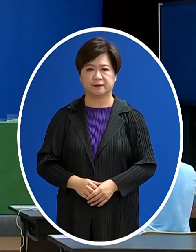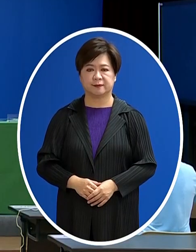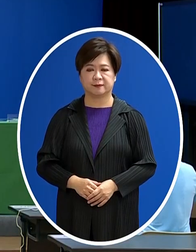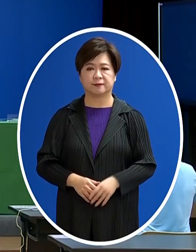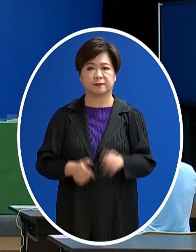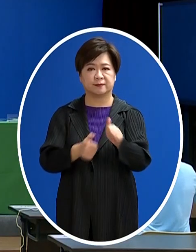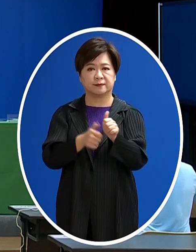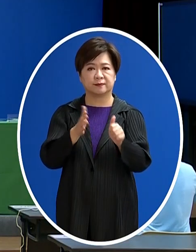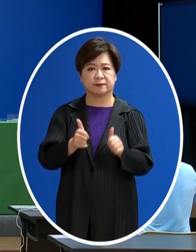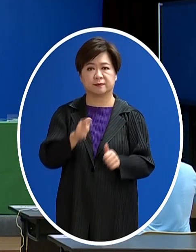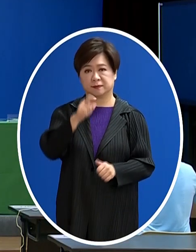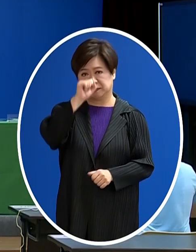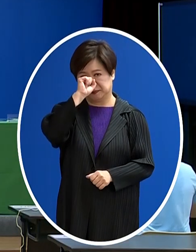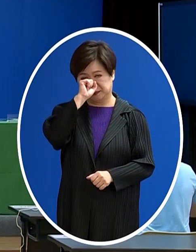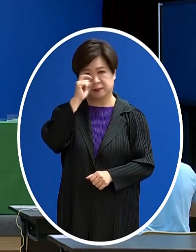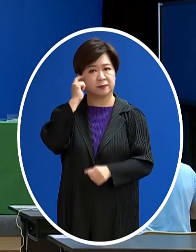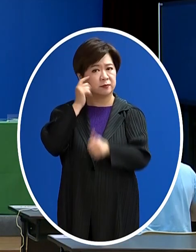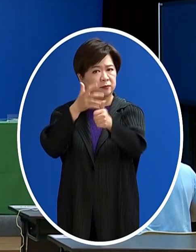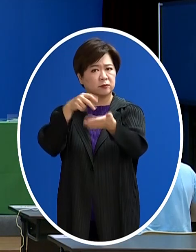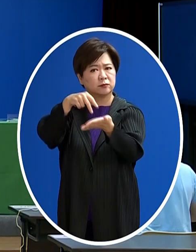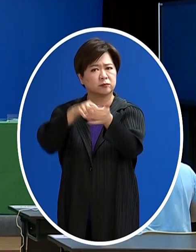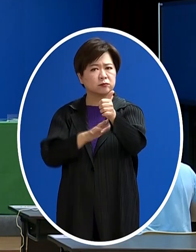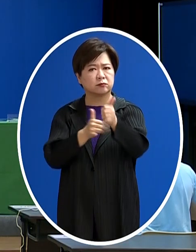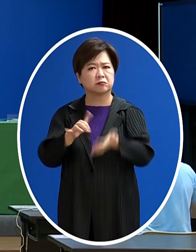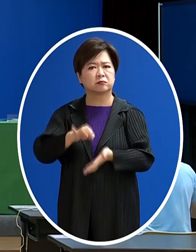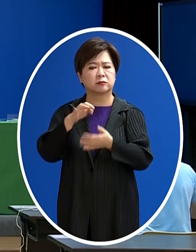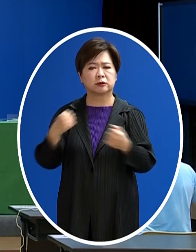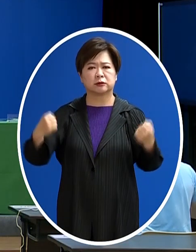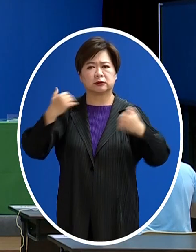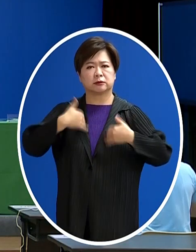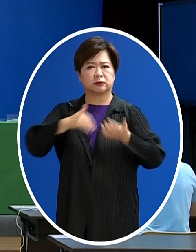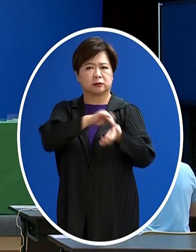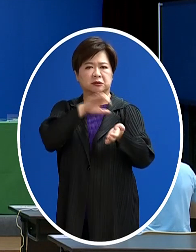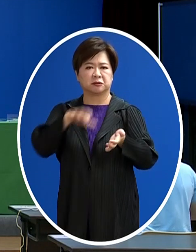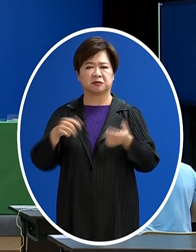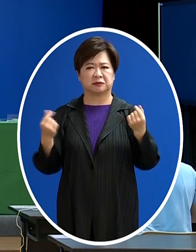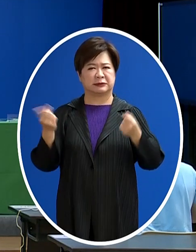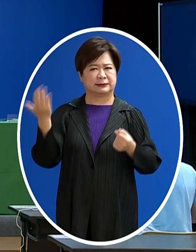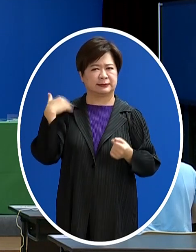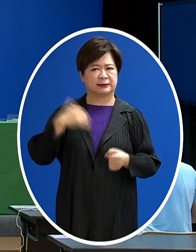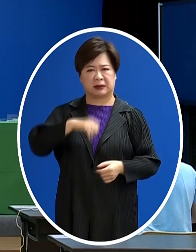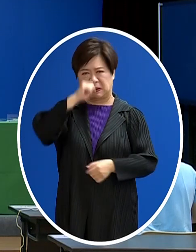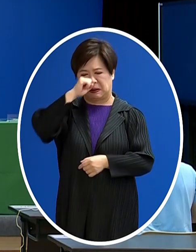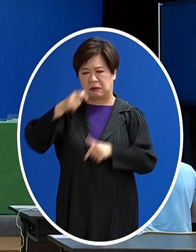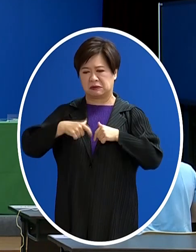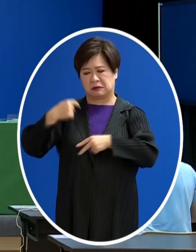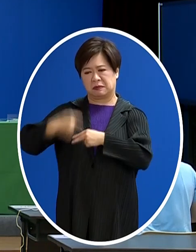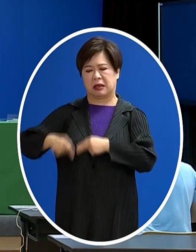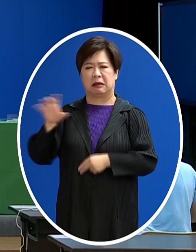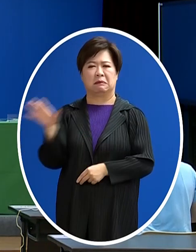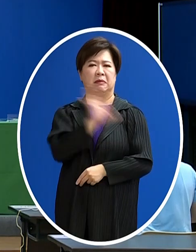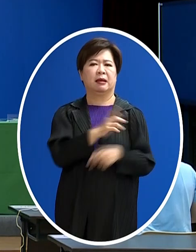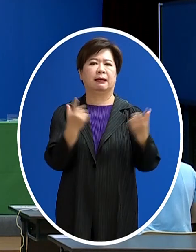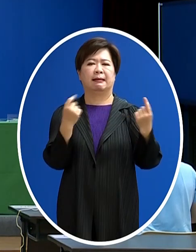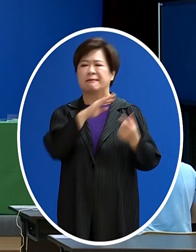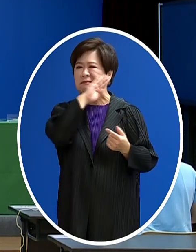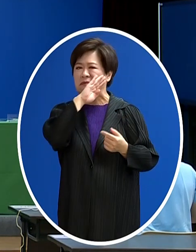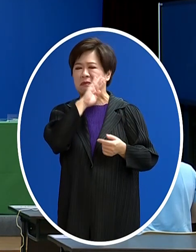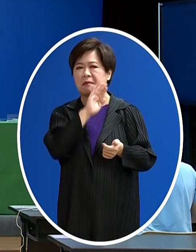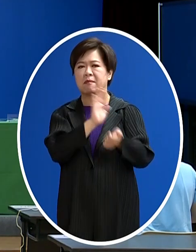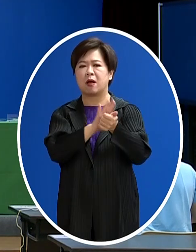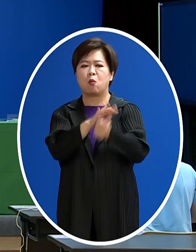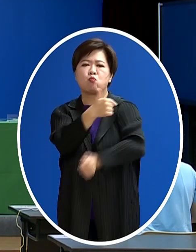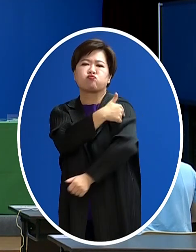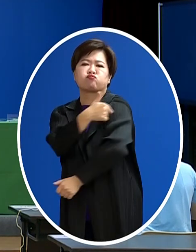副主管好，想请教一下，有立委质疑振兴医院就是如同好心肝的翻版，但是台北市副市长黄珊珊